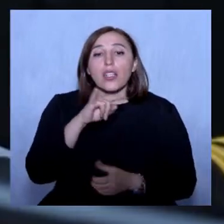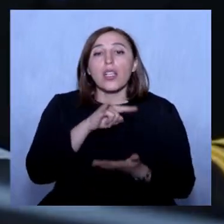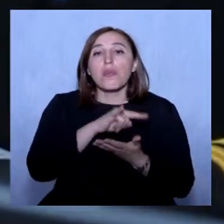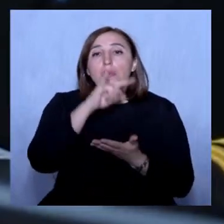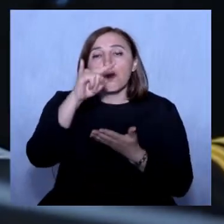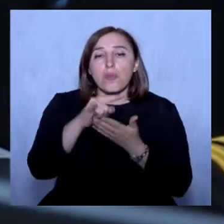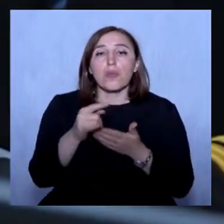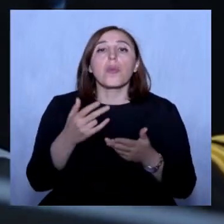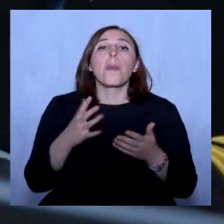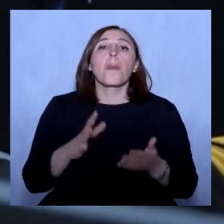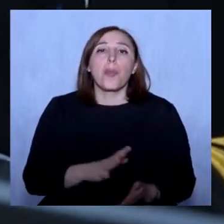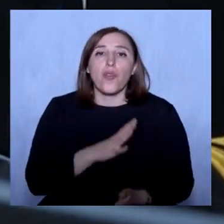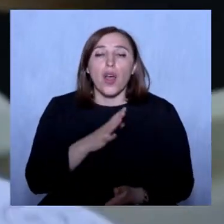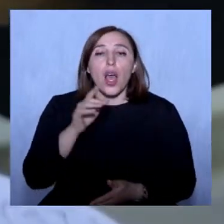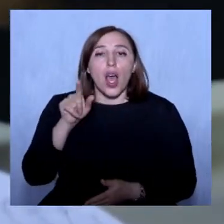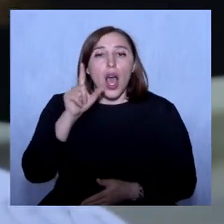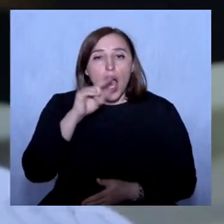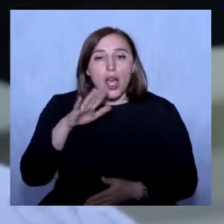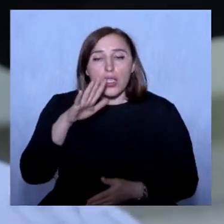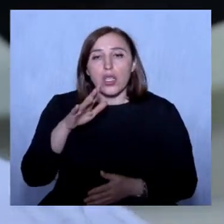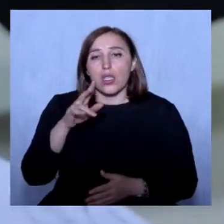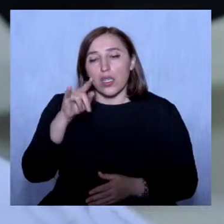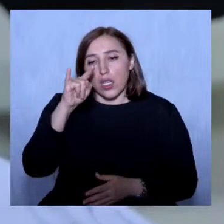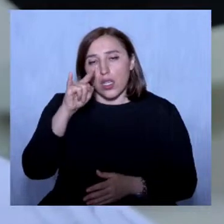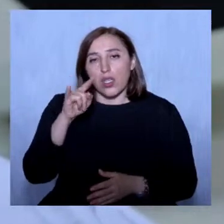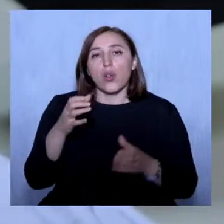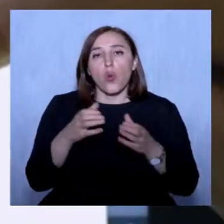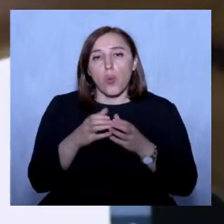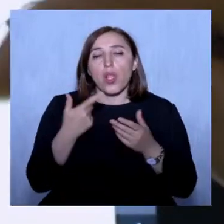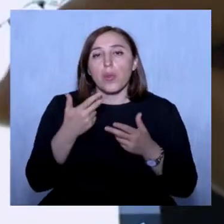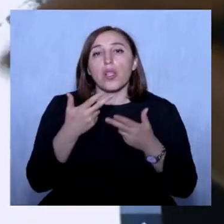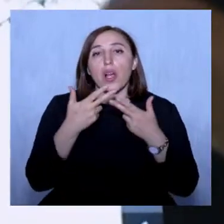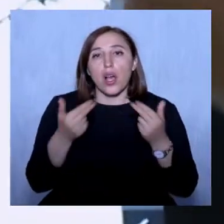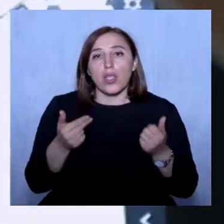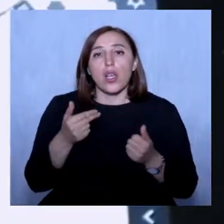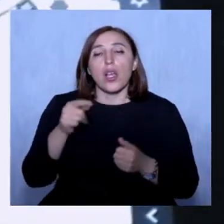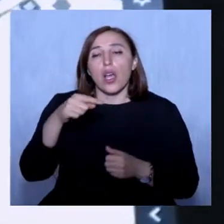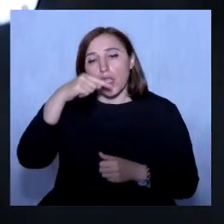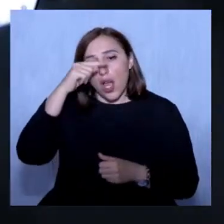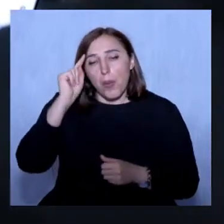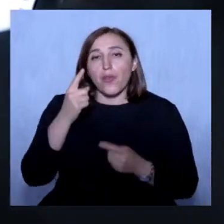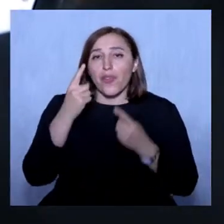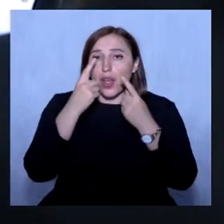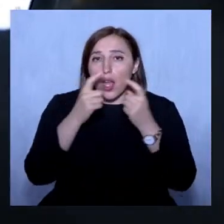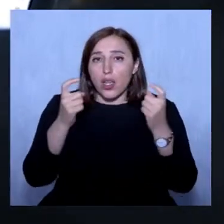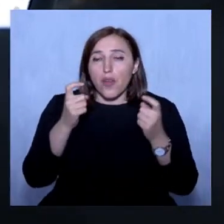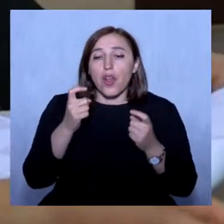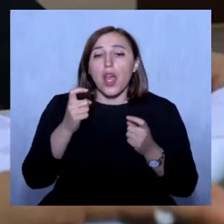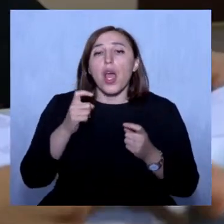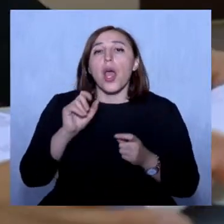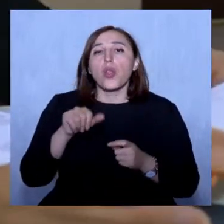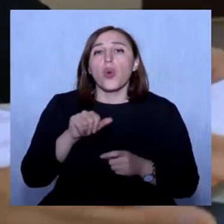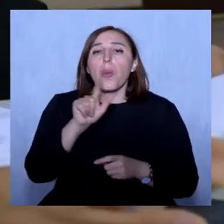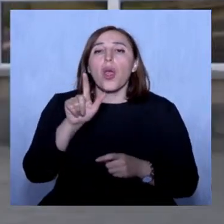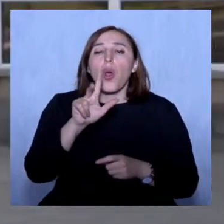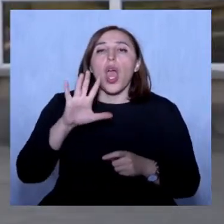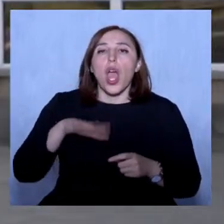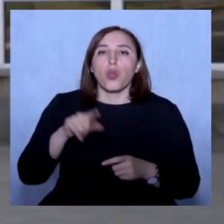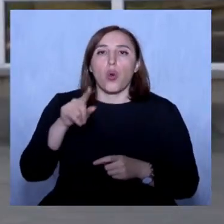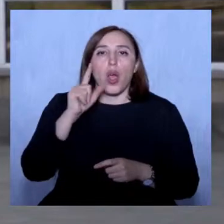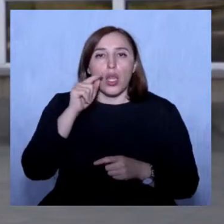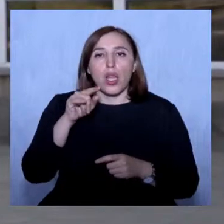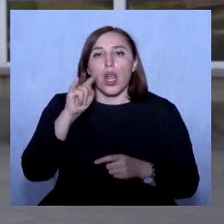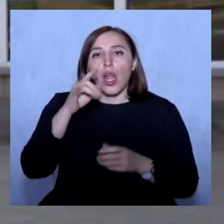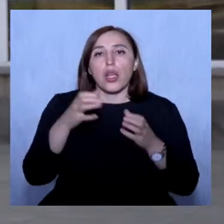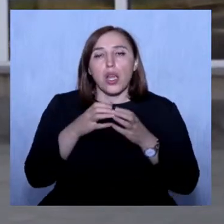չվերթը հաստատում է նաև Հայաստանի կաղվիայցի էի կոմիտ են։ Հայաստանի այնպես ադրբեջանական գողմից տարացված լուրից ժամերանց միային կարութից պարզաբանեցին։